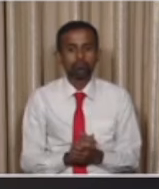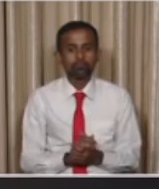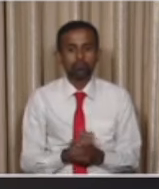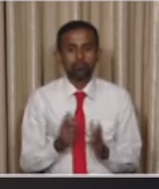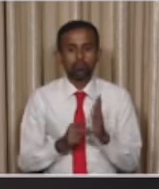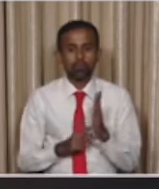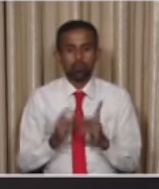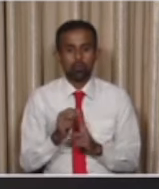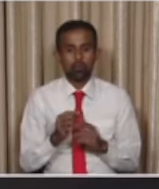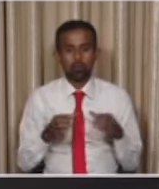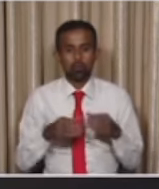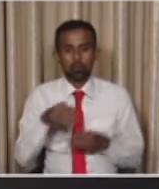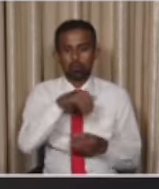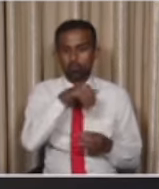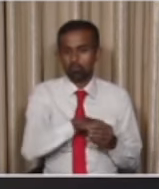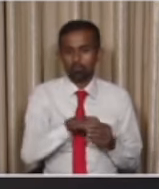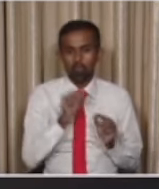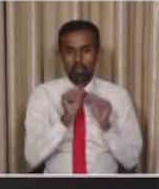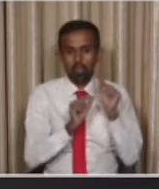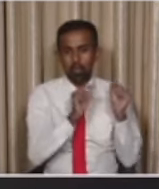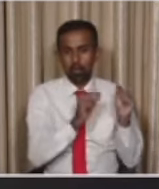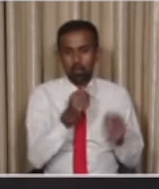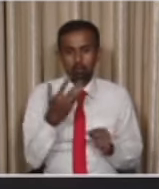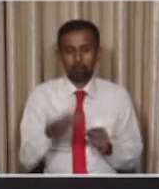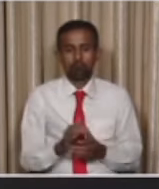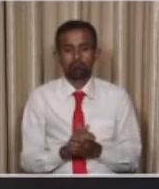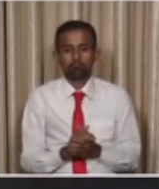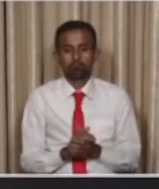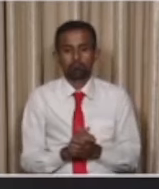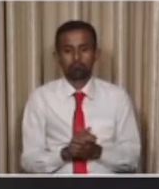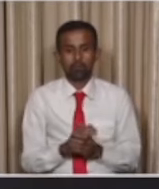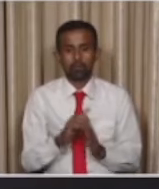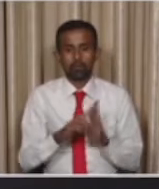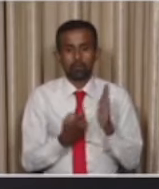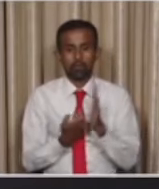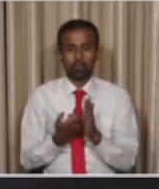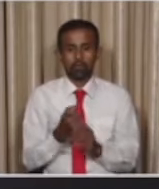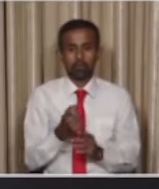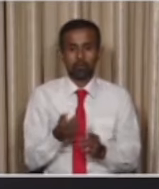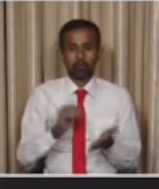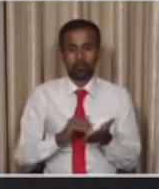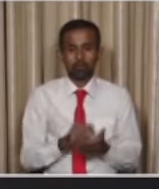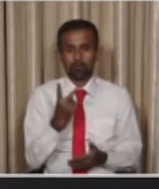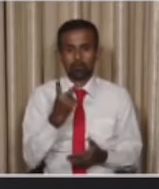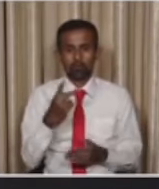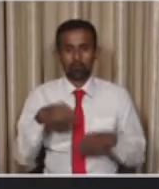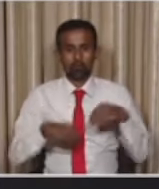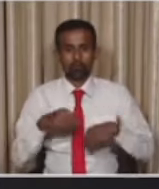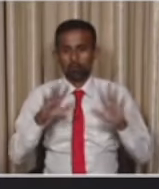එක්සත් ජාතික පක්ෂයේ ඇතුළෙම රාවයක් තිබ්බා කතාවක් තිබ්බා අර ජයජවර්ධන මැතිතුමා දෙපාරක් ඡන්දය ඉල්ලපු නැති නිසා